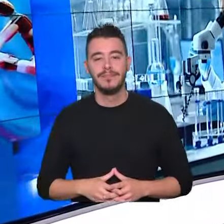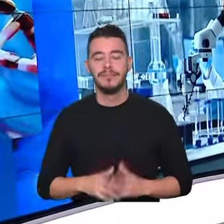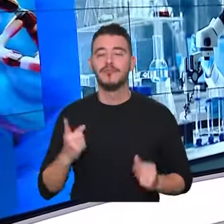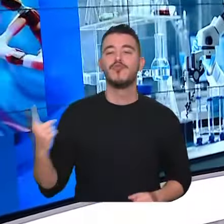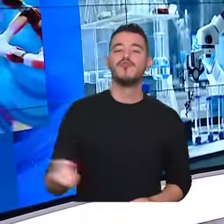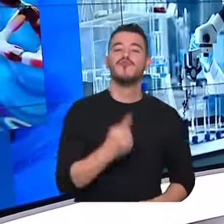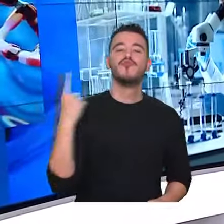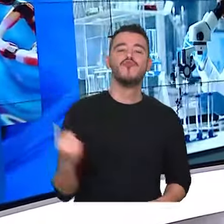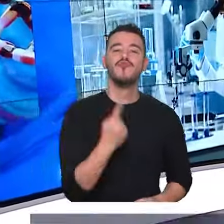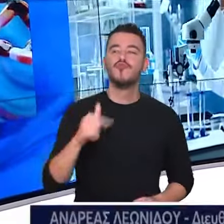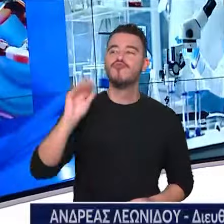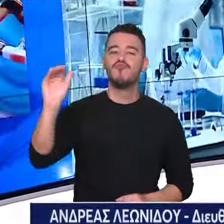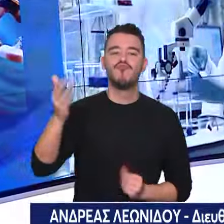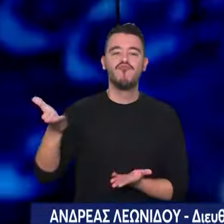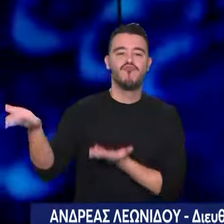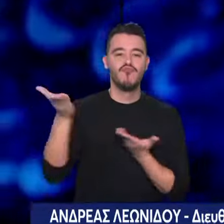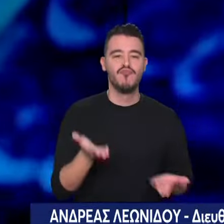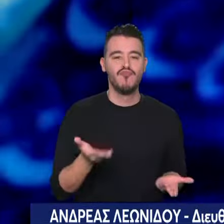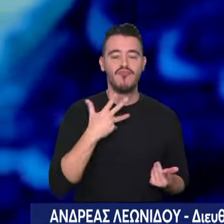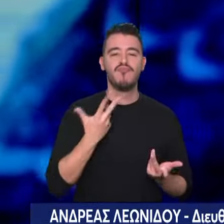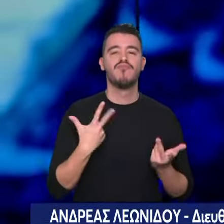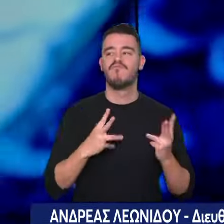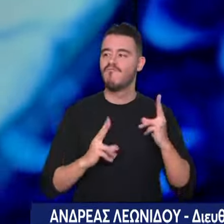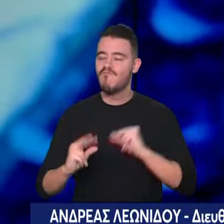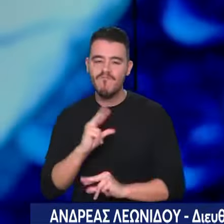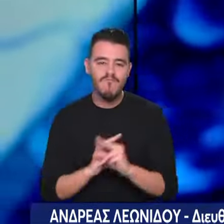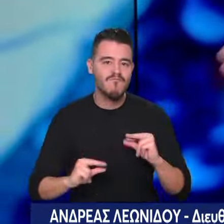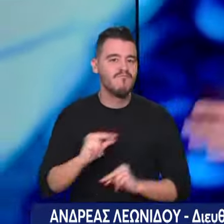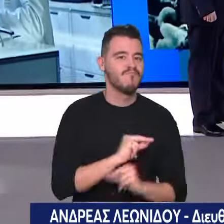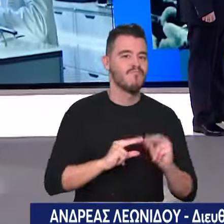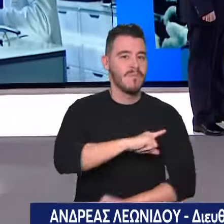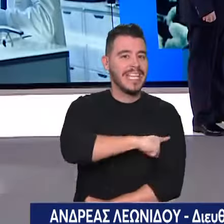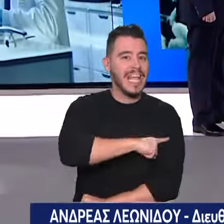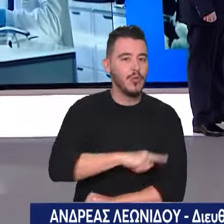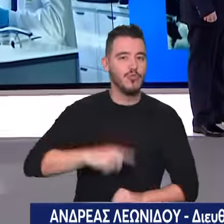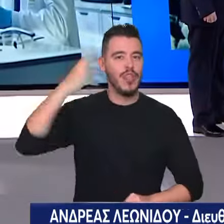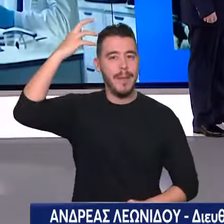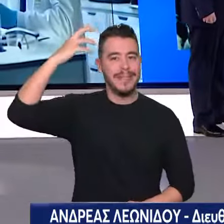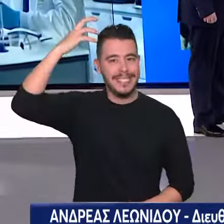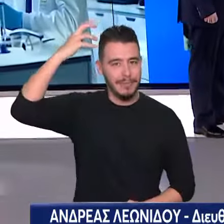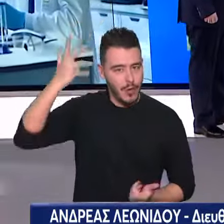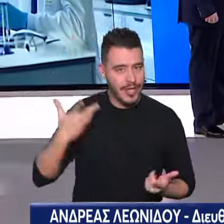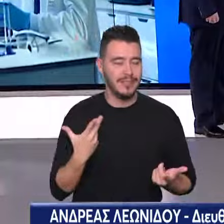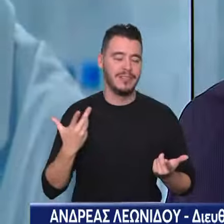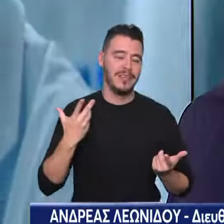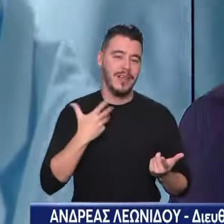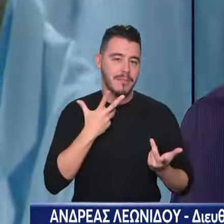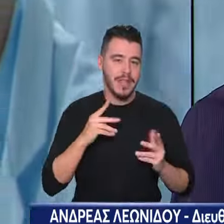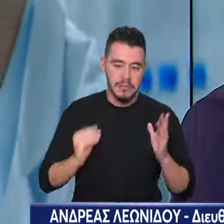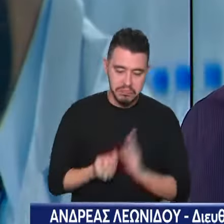με γιατρούς, εξαίρετους επιστήμονες και ανθρώπους οι οποίοι κάνουν το πρόβλημά μας, γιατί για πρόβλημα θα έρθουμε.